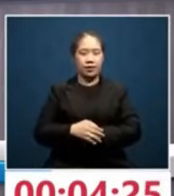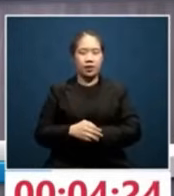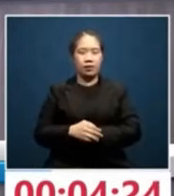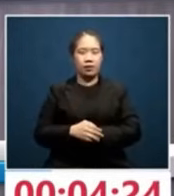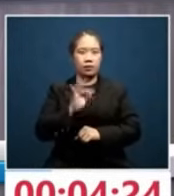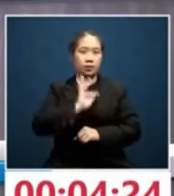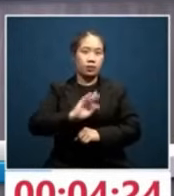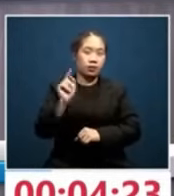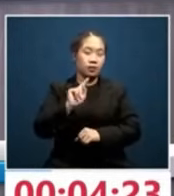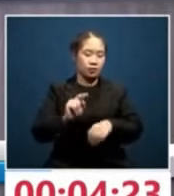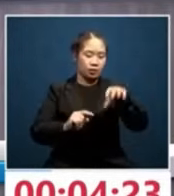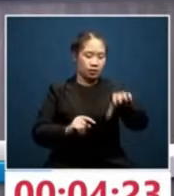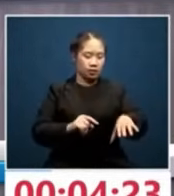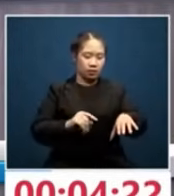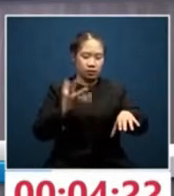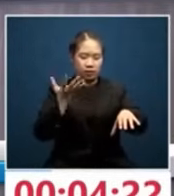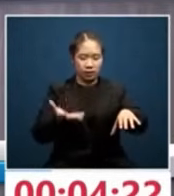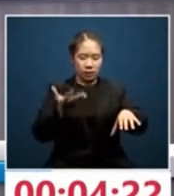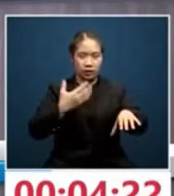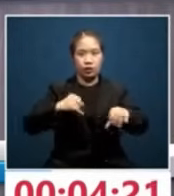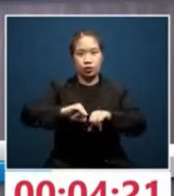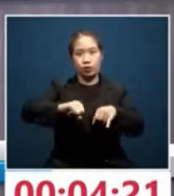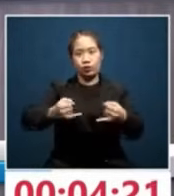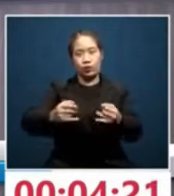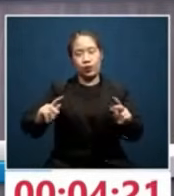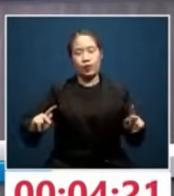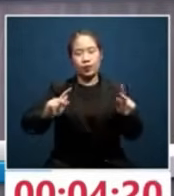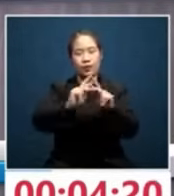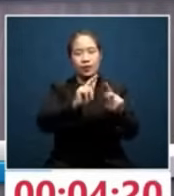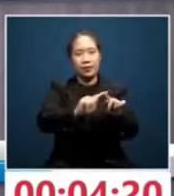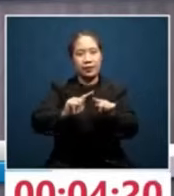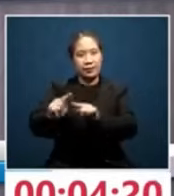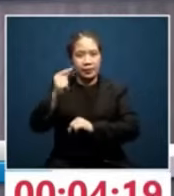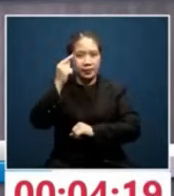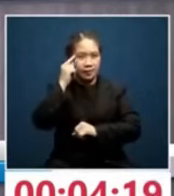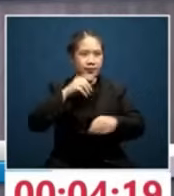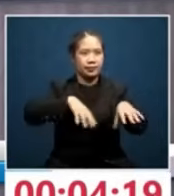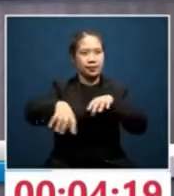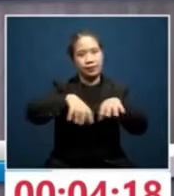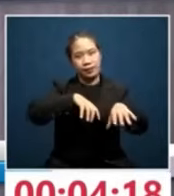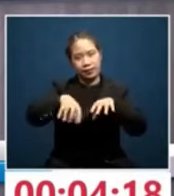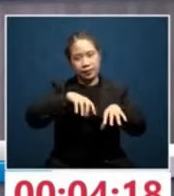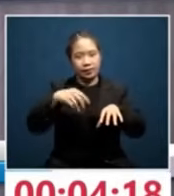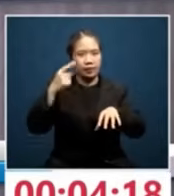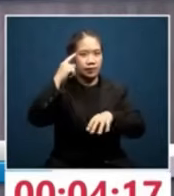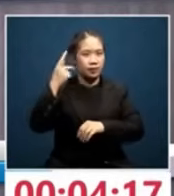ครับ ครับประเด็นสุดท้ายชาวบ้านในพื้นที่ฝากพี่ชยงผ่านสภากาแฟอยากสะท้อนเรื่องอะไรบ้